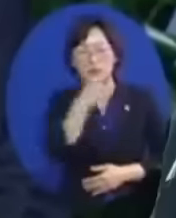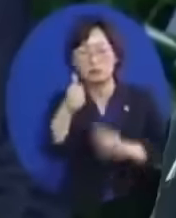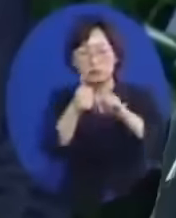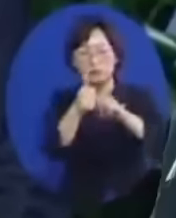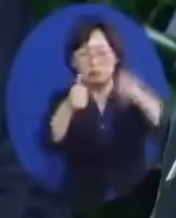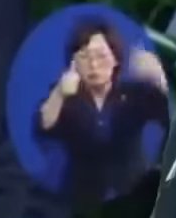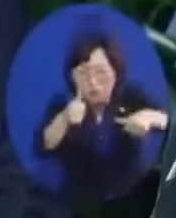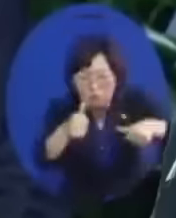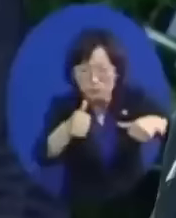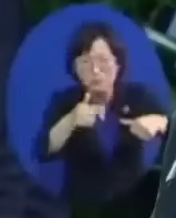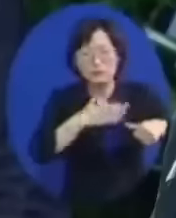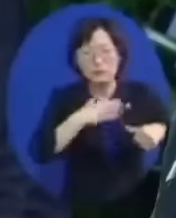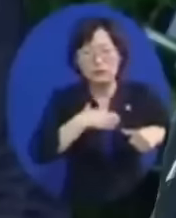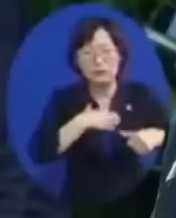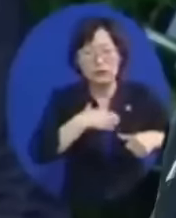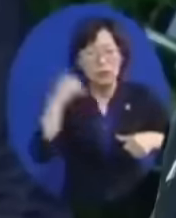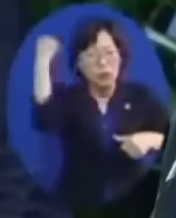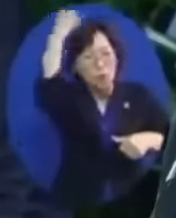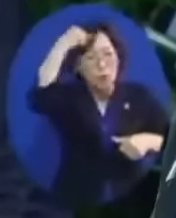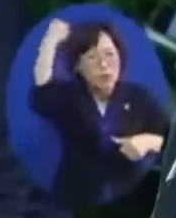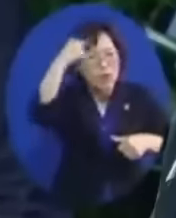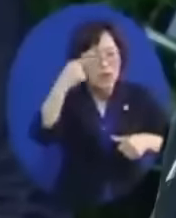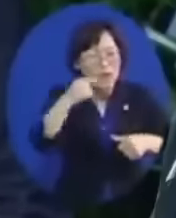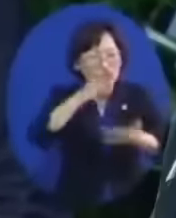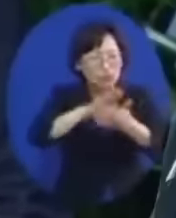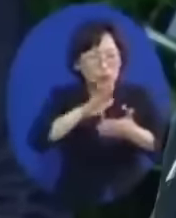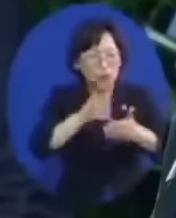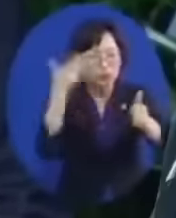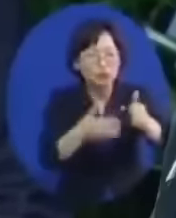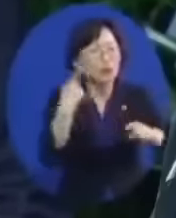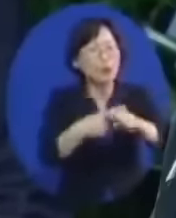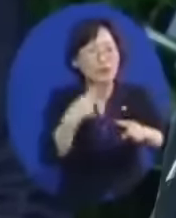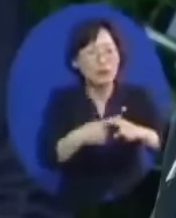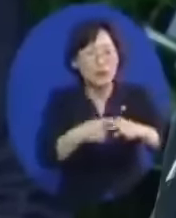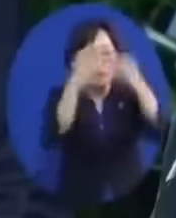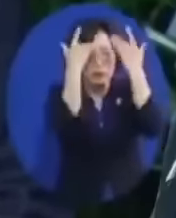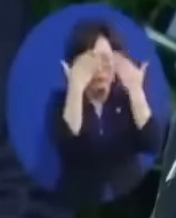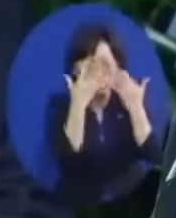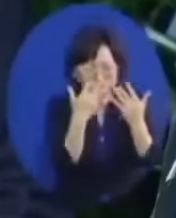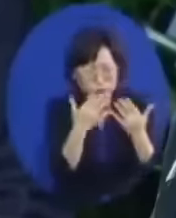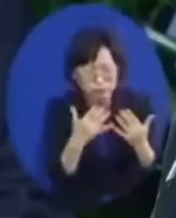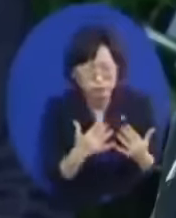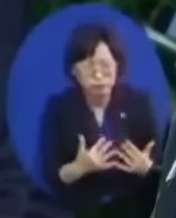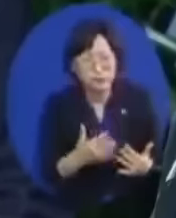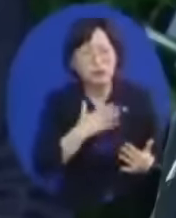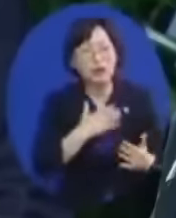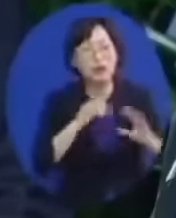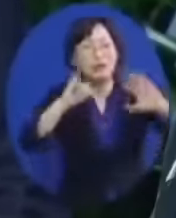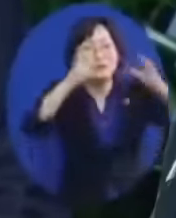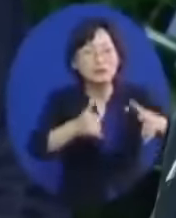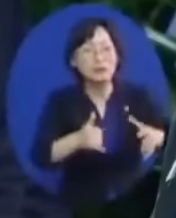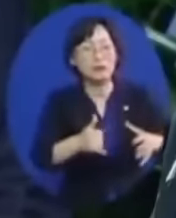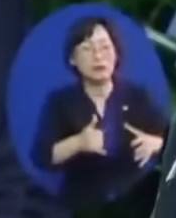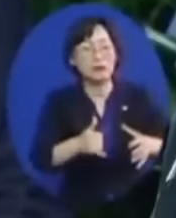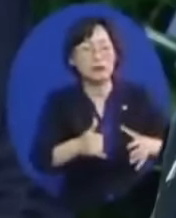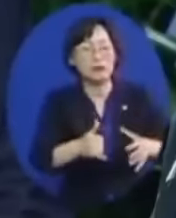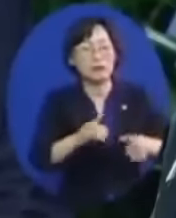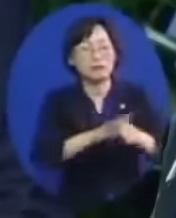머리에 숯불을 얹어 놓았었습니다. 눈물을 줄줄 흘리면서 통곡하라고 나는 이 세상에